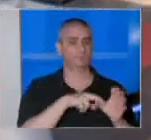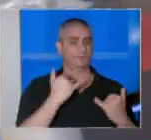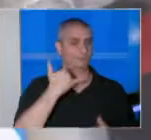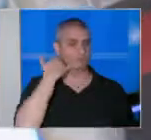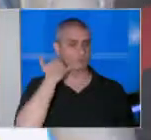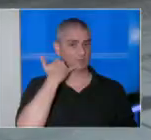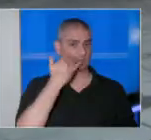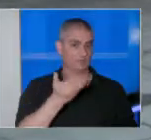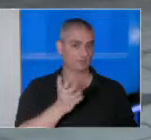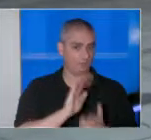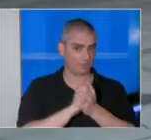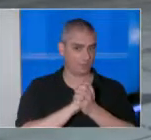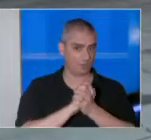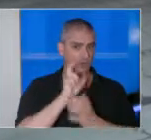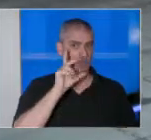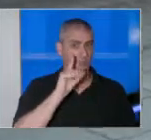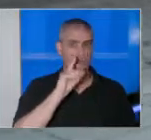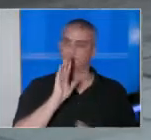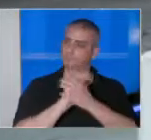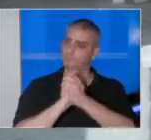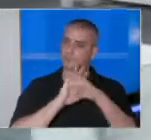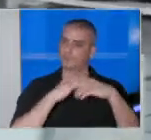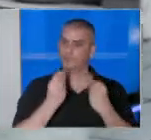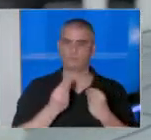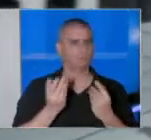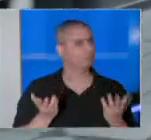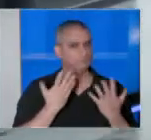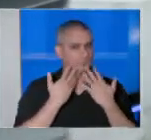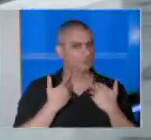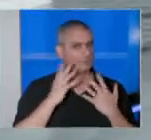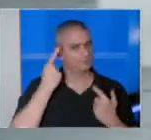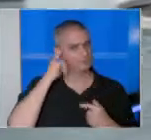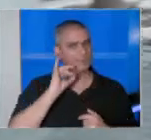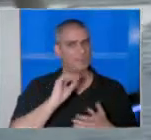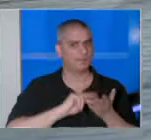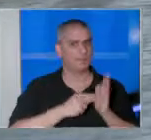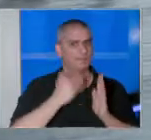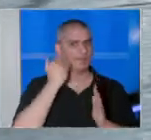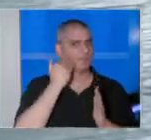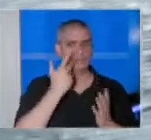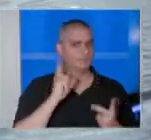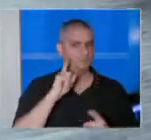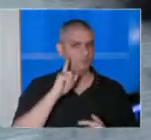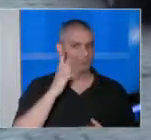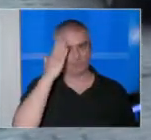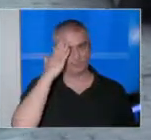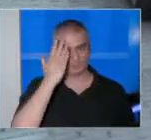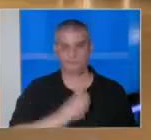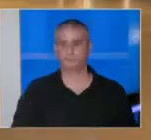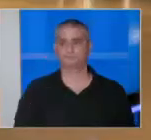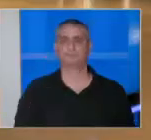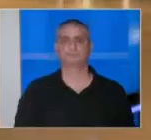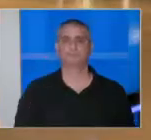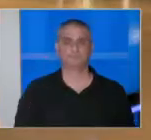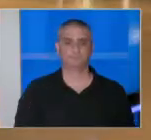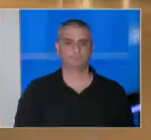לקו הטלפון. שלום עודד. אהלן, ערב טוב. ערב טוב, אז בוא תספר לנו מה זה המתווה האמריקאי, למי שלא מכיר.